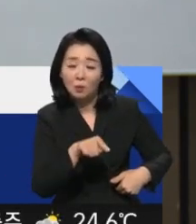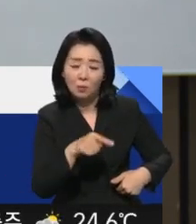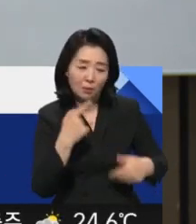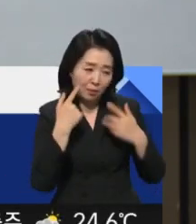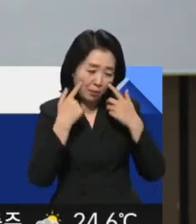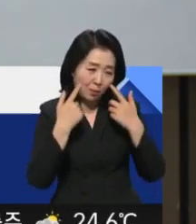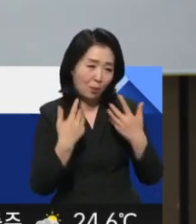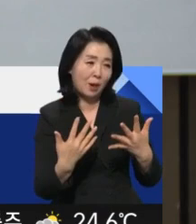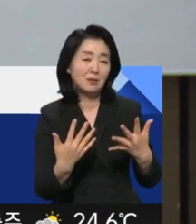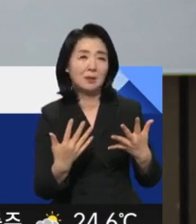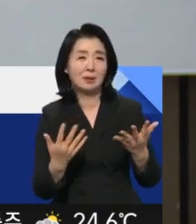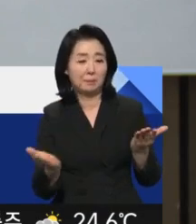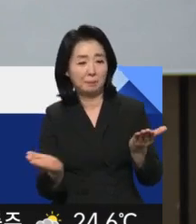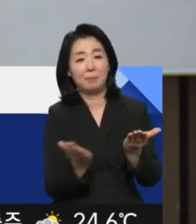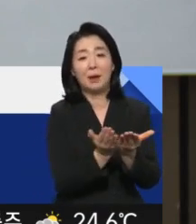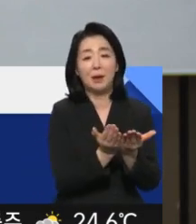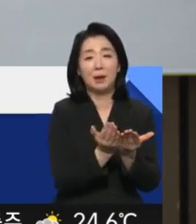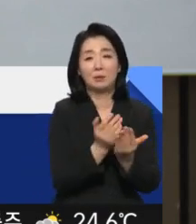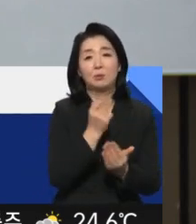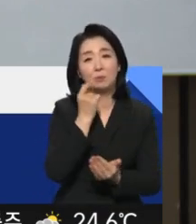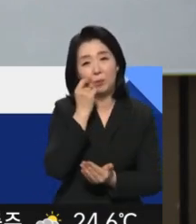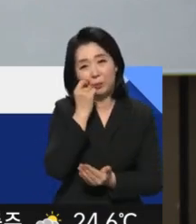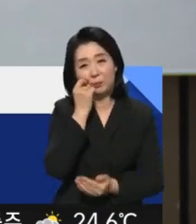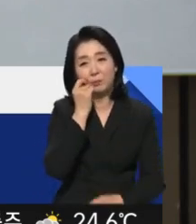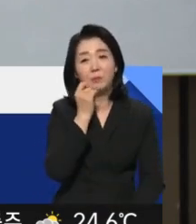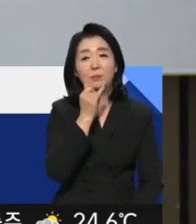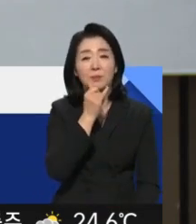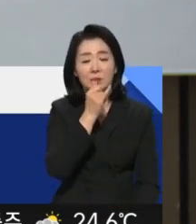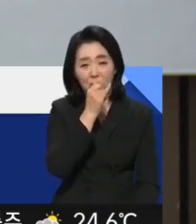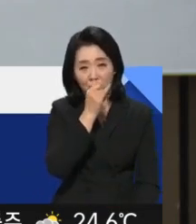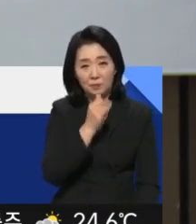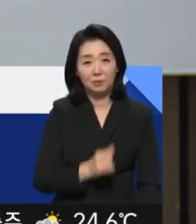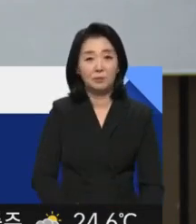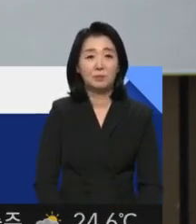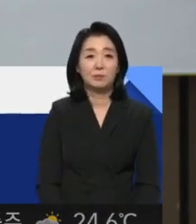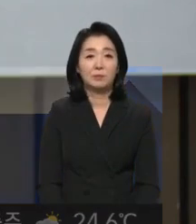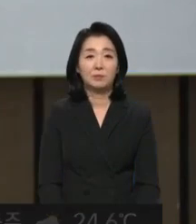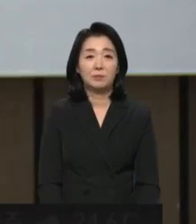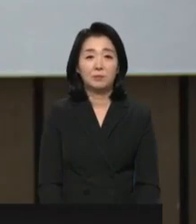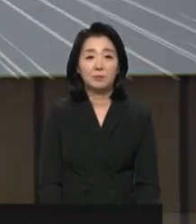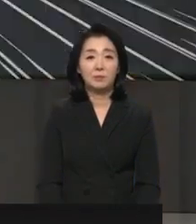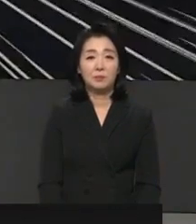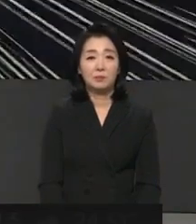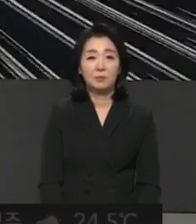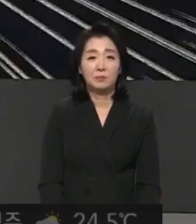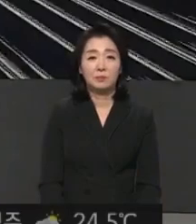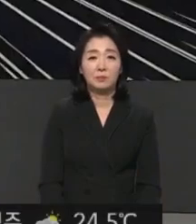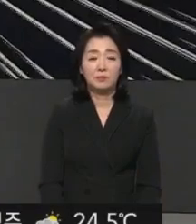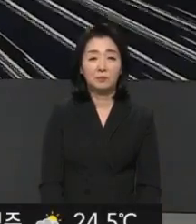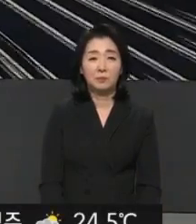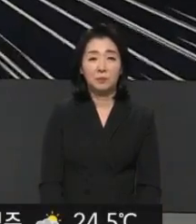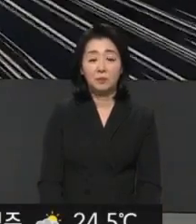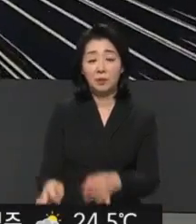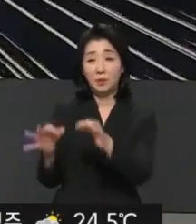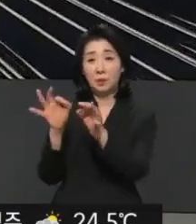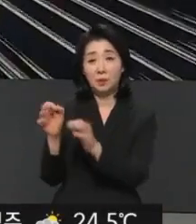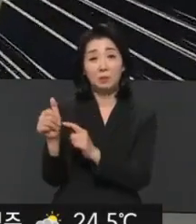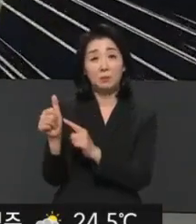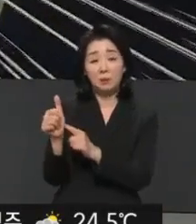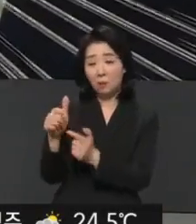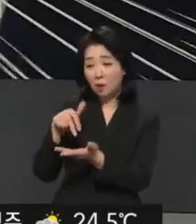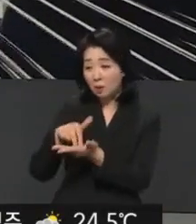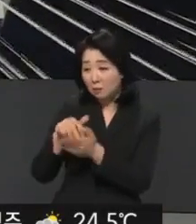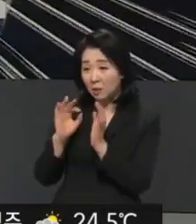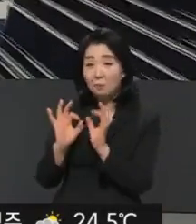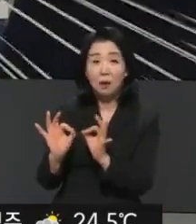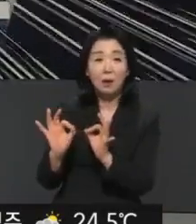정확하게 충족해 내지 못하는 사례들을 저는 빈번하게 보아왔습니다. 물론 김 대표가 말하는 측면만 놓고